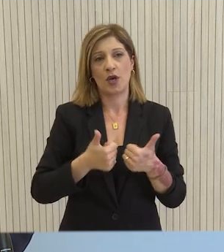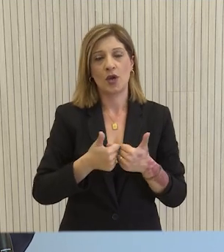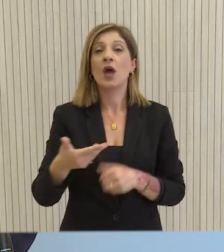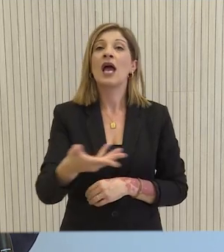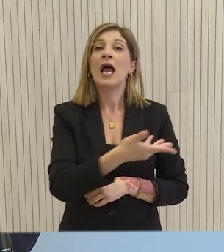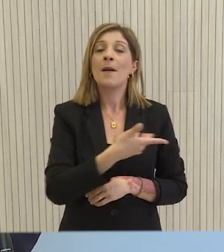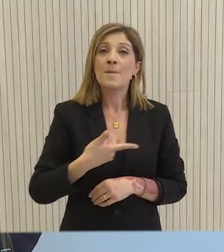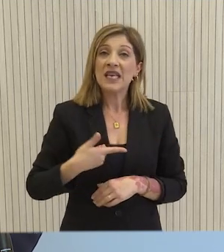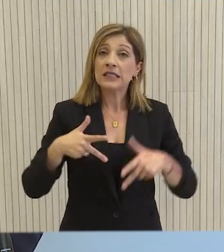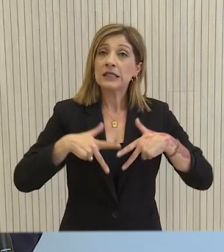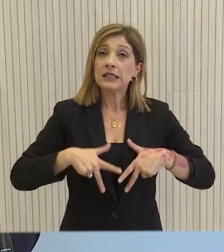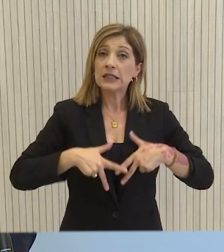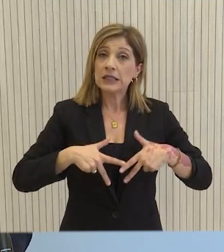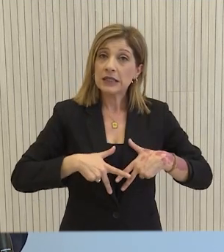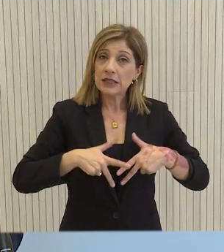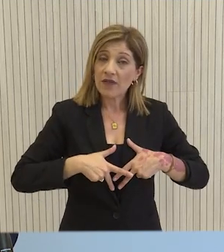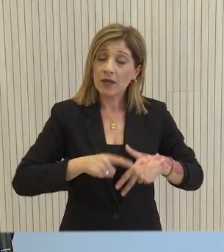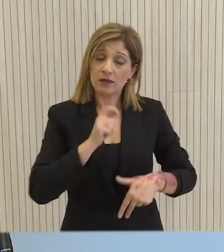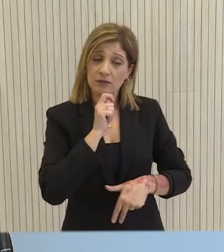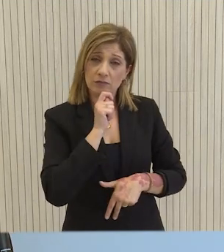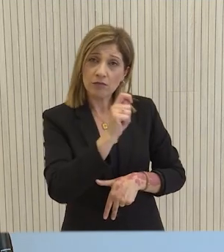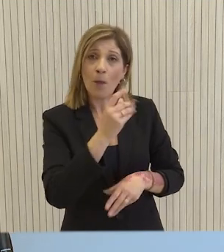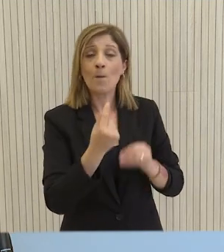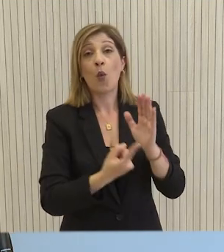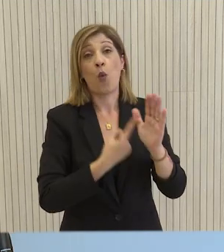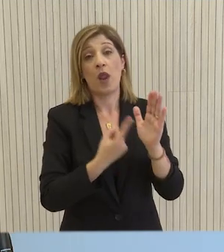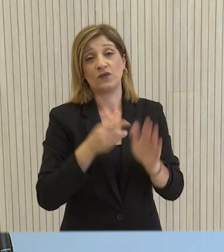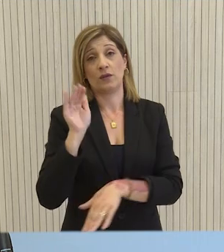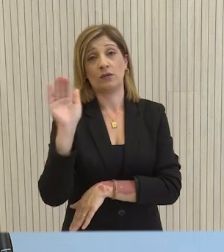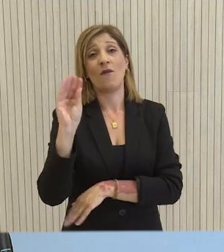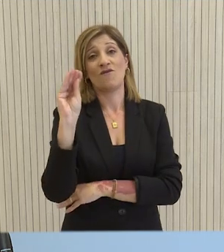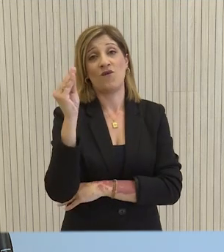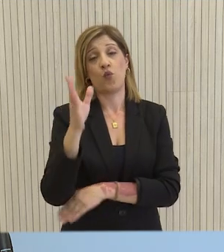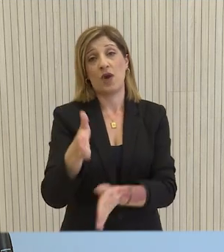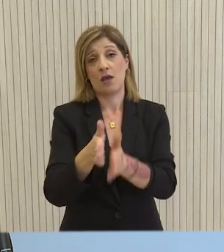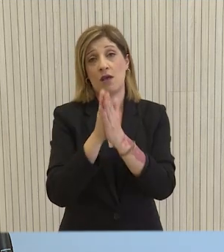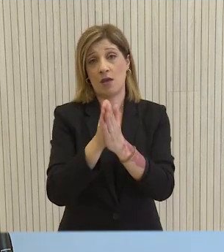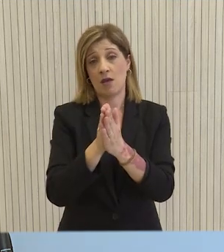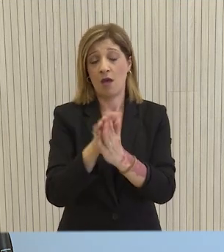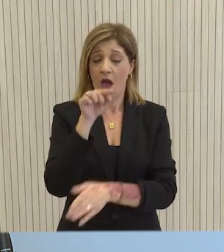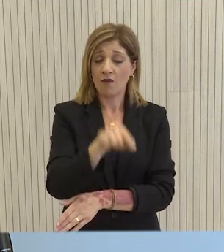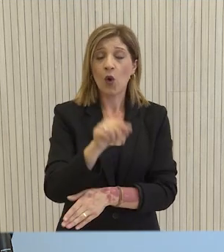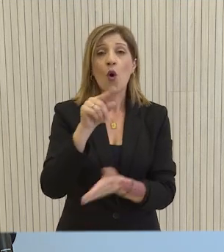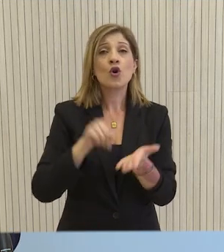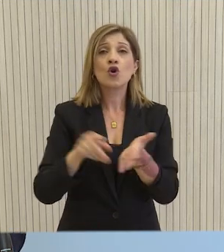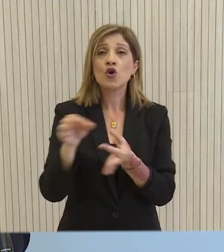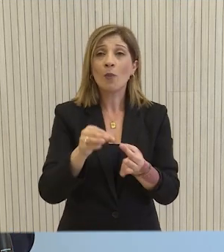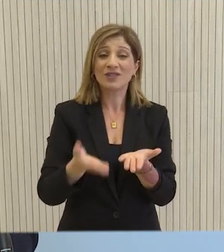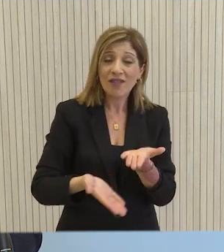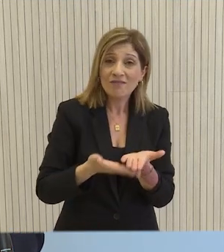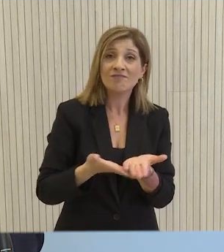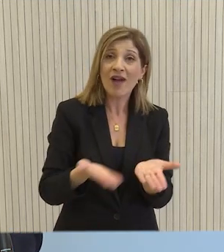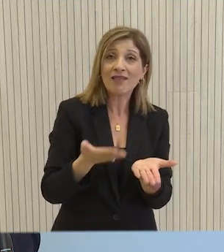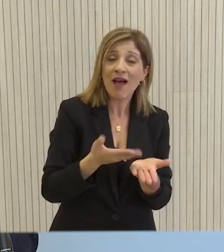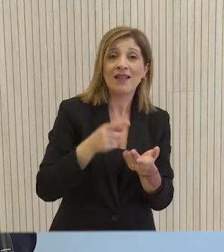Εμείς ως κυβέρνηση έχουμε απευθύνει πολλές φορές κάλεσμα στην Βουλή των Αντιπροσώπων, όπως προωθήσει το συντομότερο δυνατόν την ψήφιση